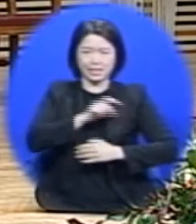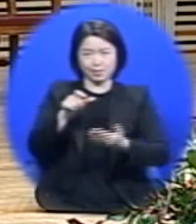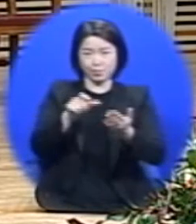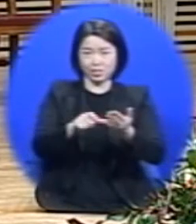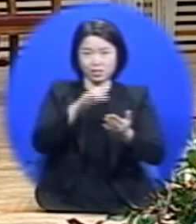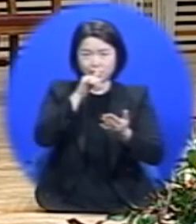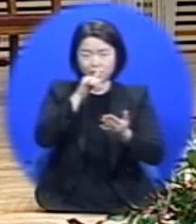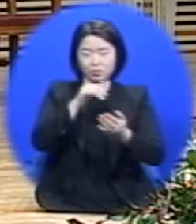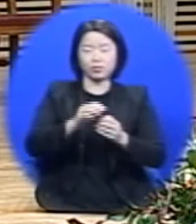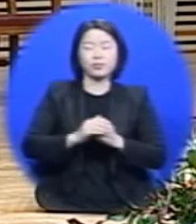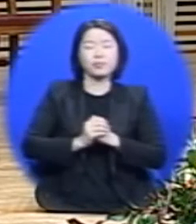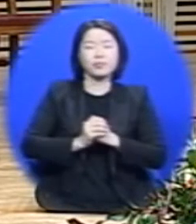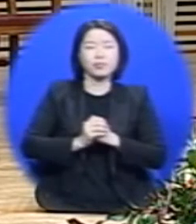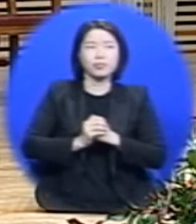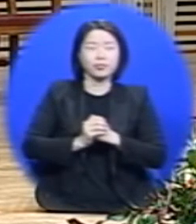이름을 그렇게 썼어요.